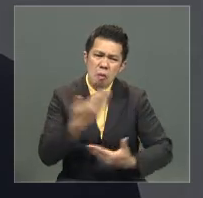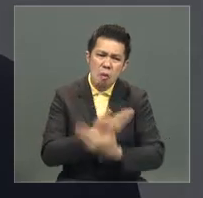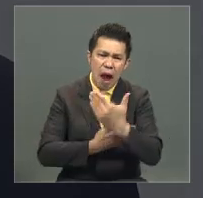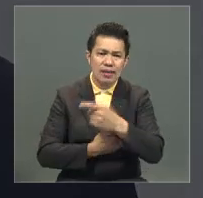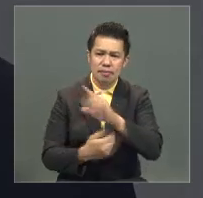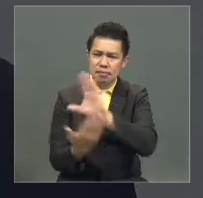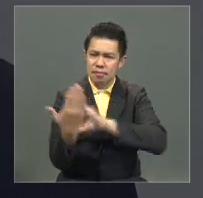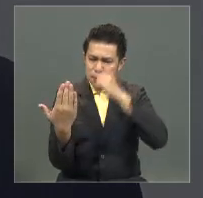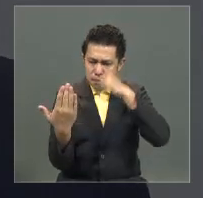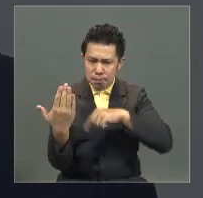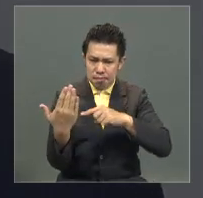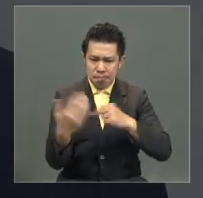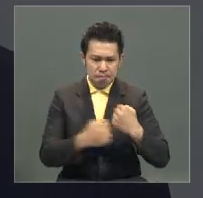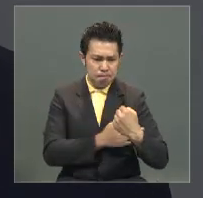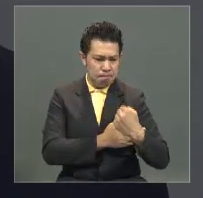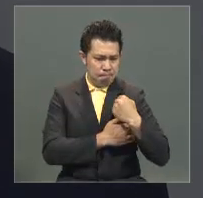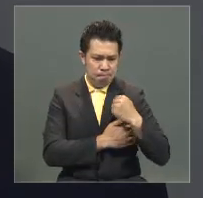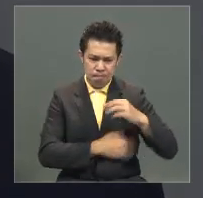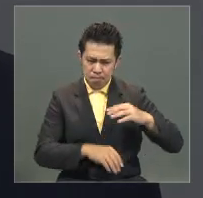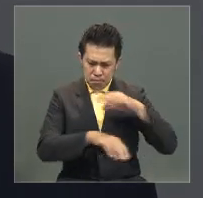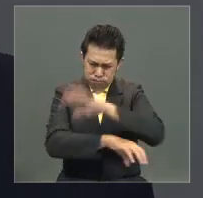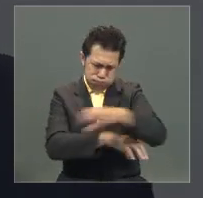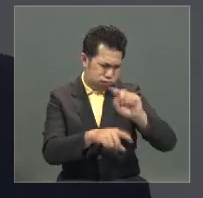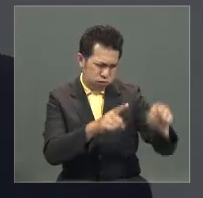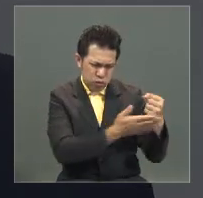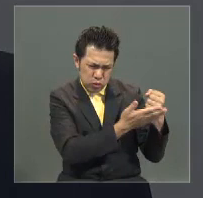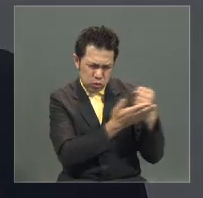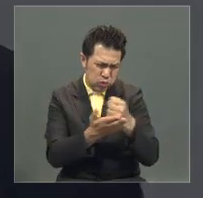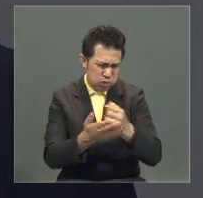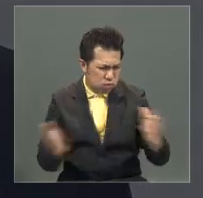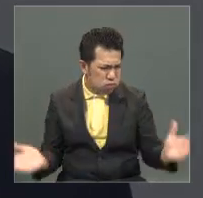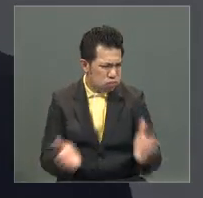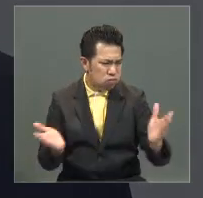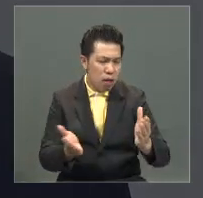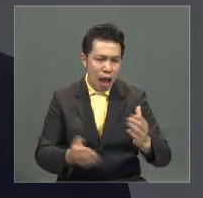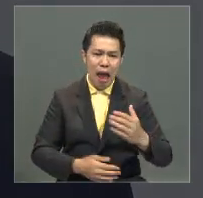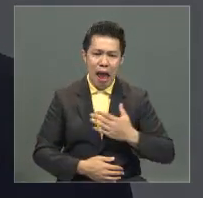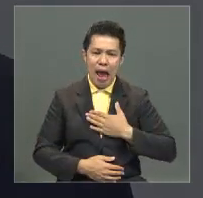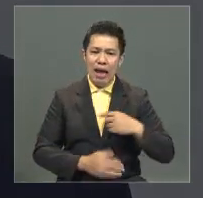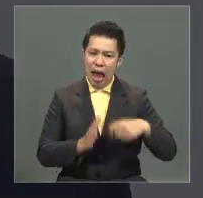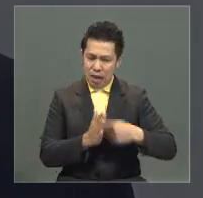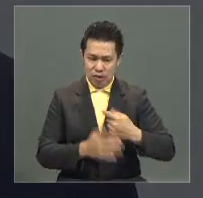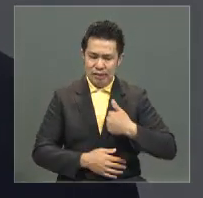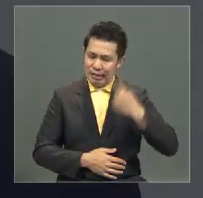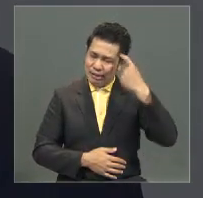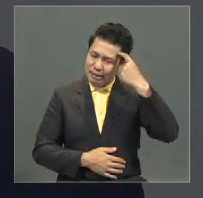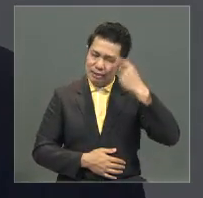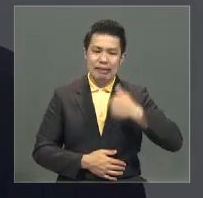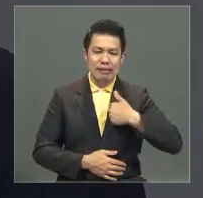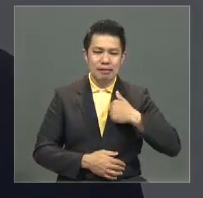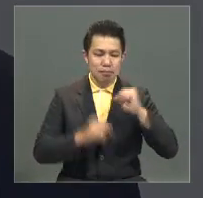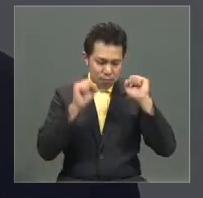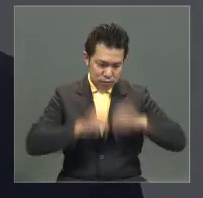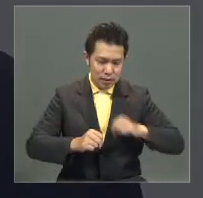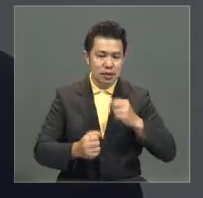การทำให้บ้านเมืองนั้นได้ใช้พลังของทุกภาคส่วนอย่างเต็มที่นั้นเกิดขึ้นเพื่อเป็นที่มาของการที่เราตัดสินใ